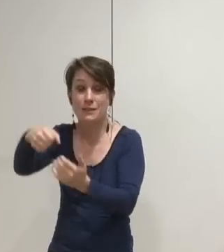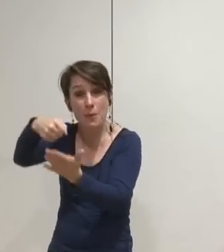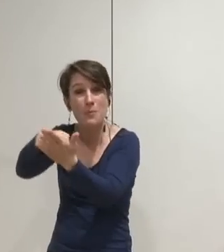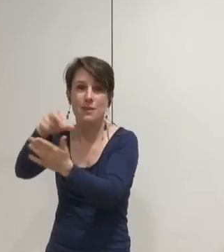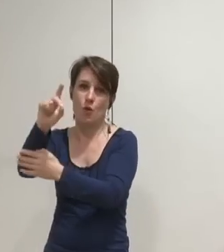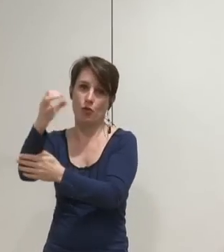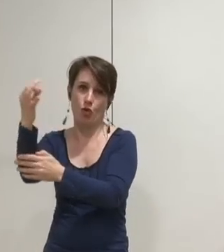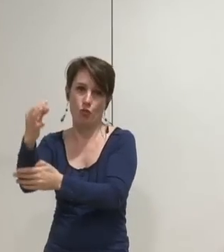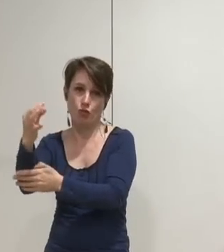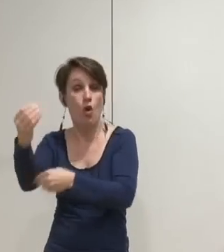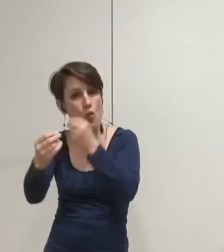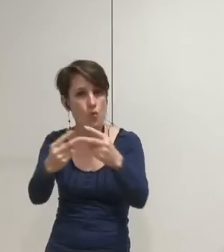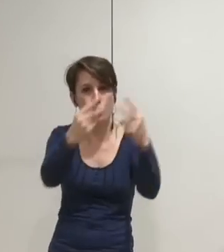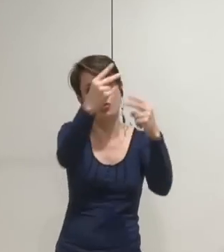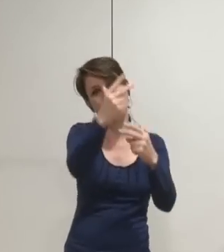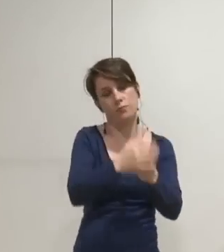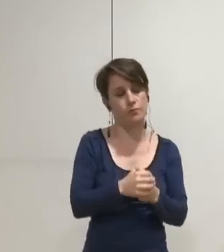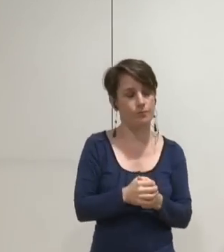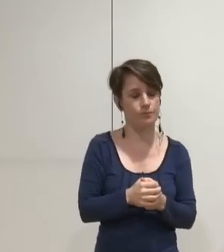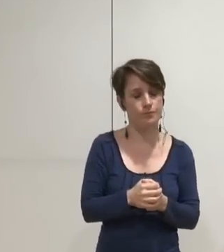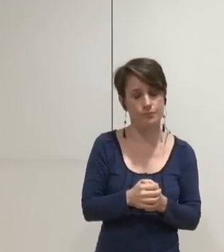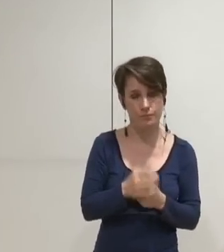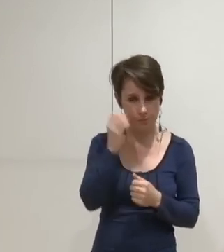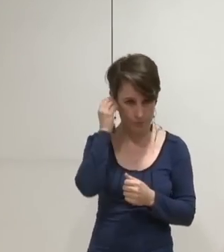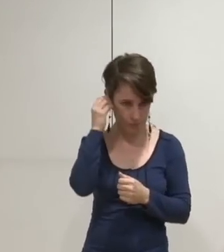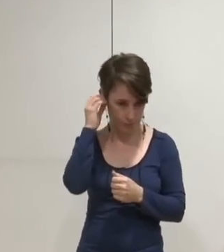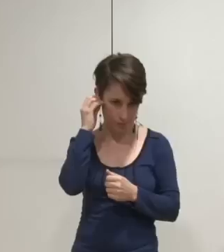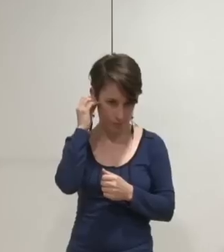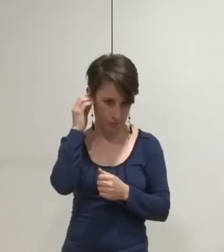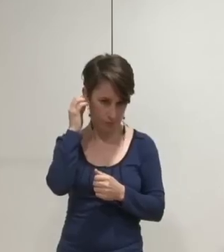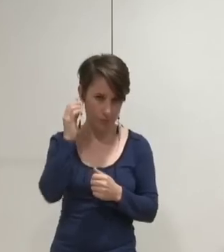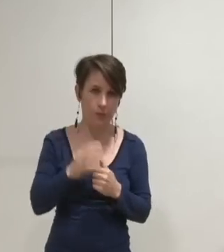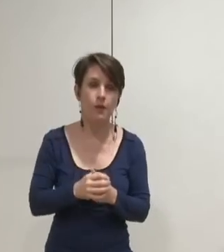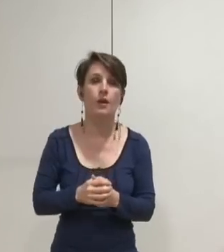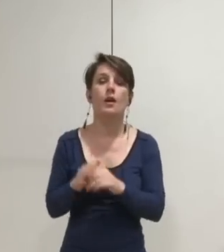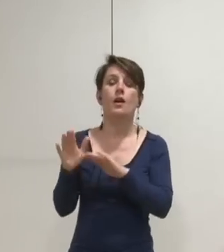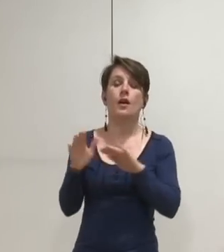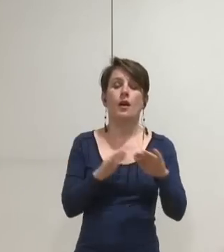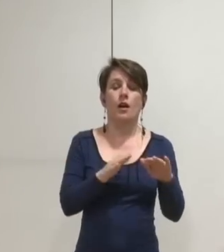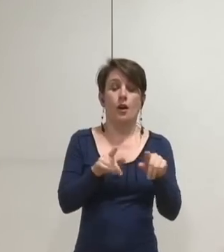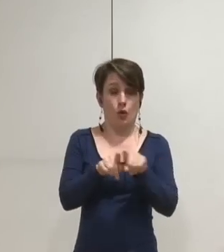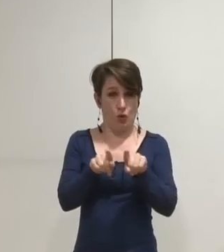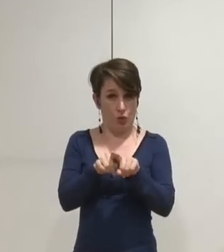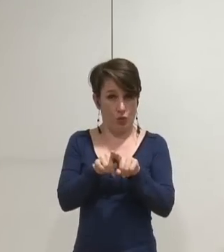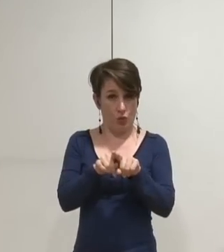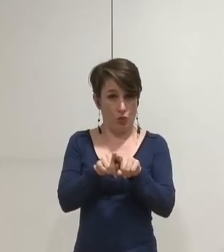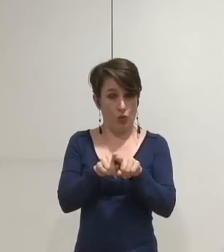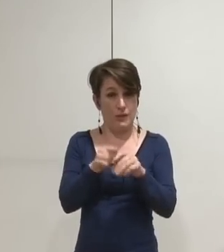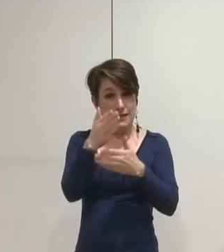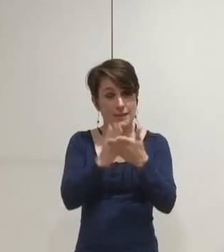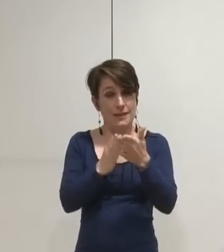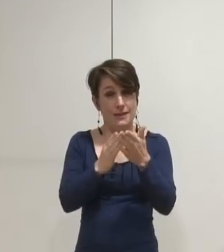ville alors deux autres aspects qui intéresseront les gronoblois la part déductible des impôts pour la garde